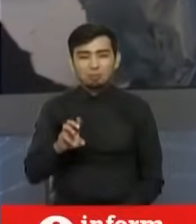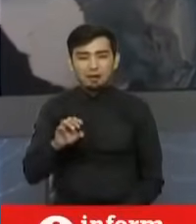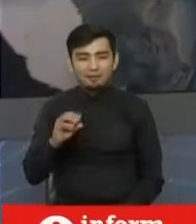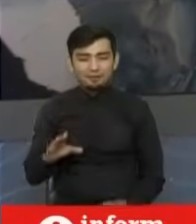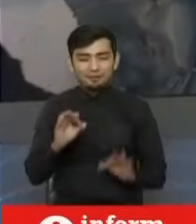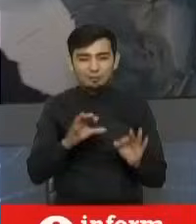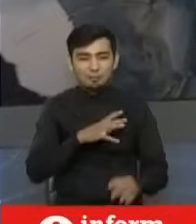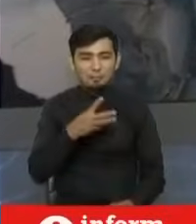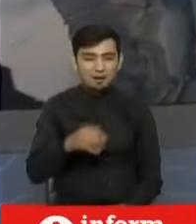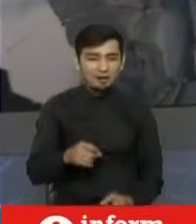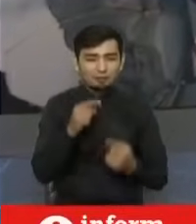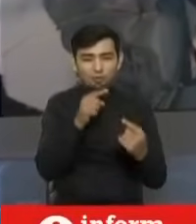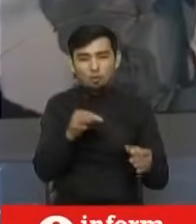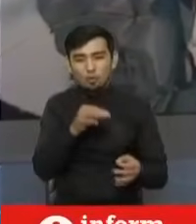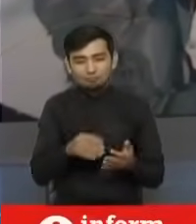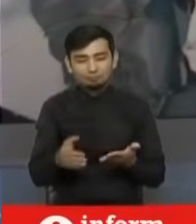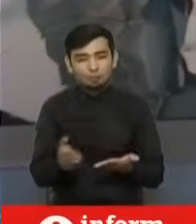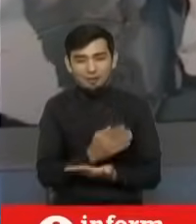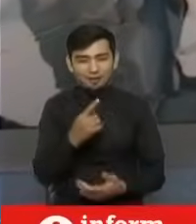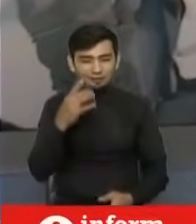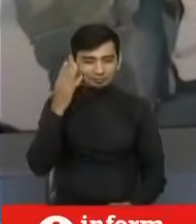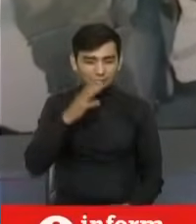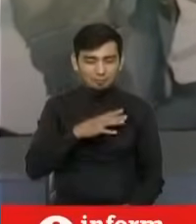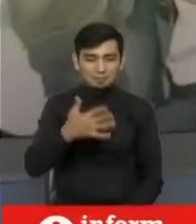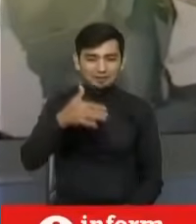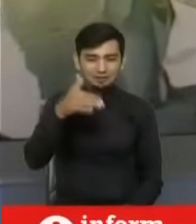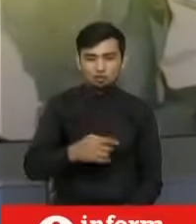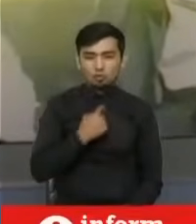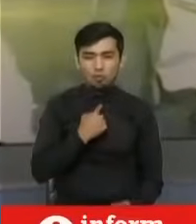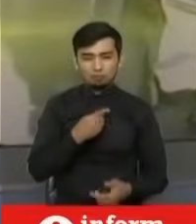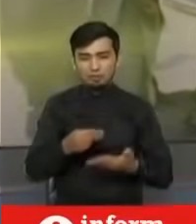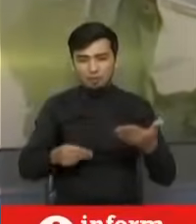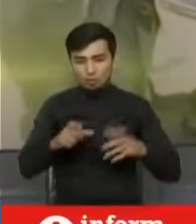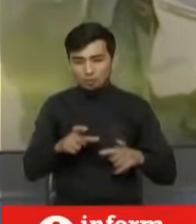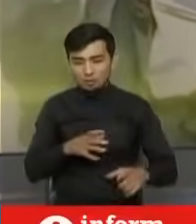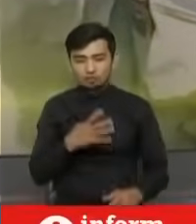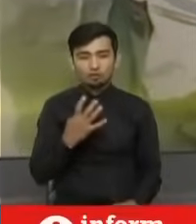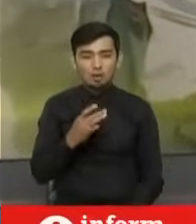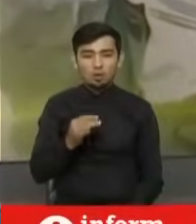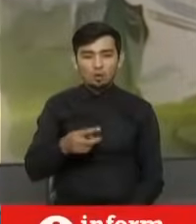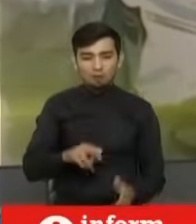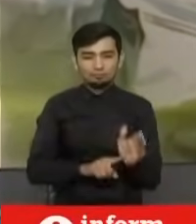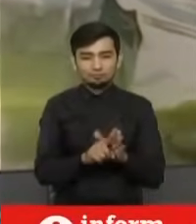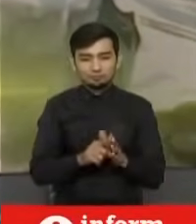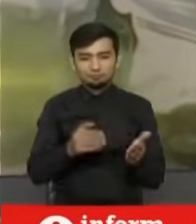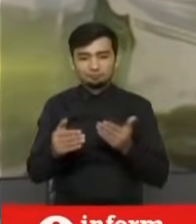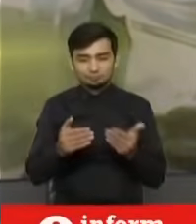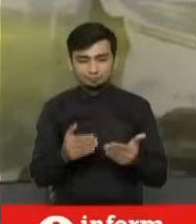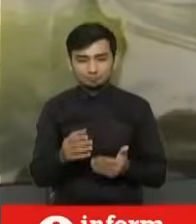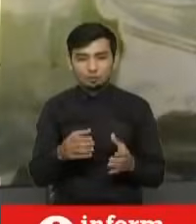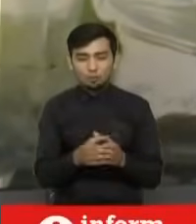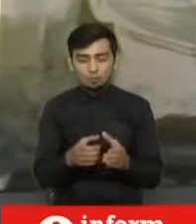об отмене утильсбора набрала необходимые для рассмотрения 50.000 голосов и 4 июня поступила на обс